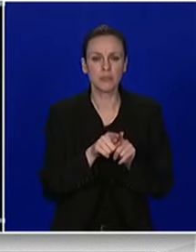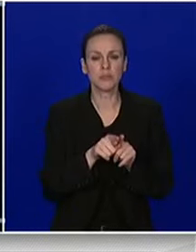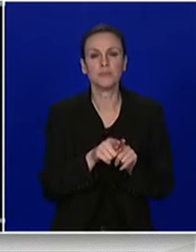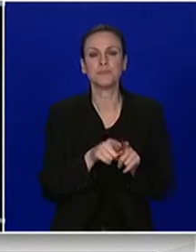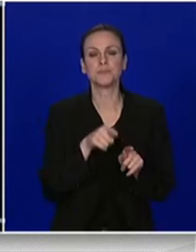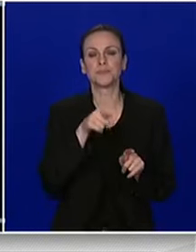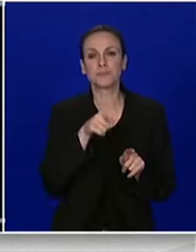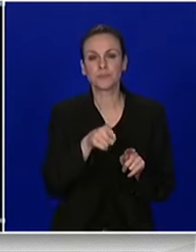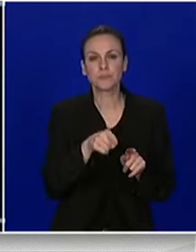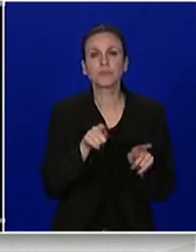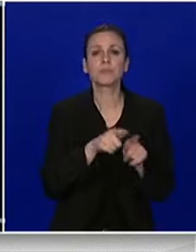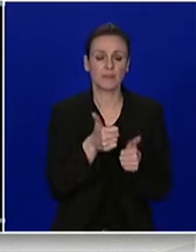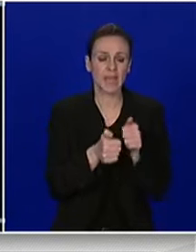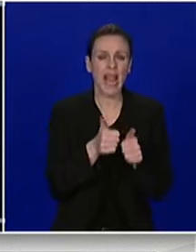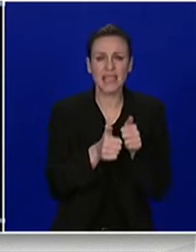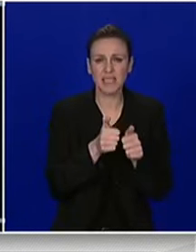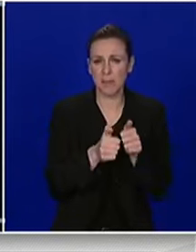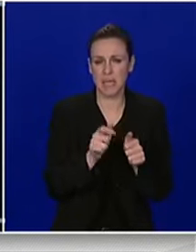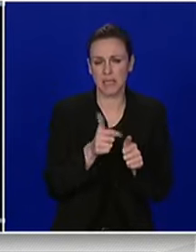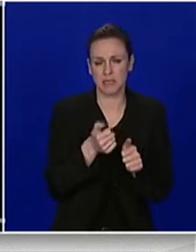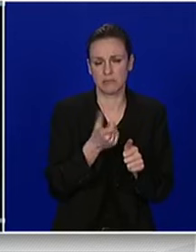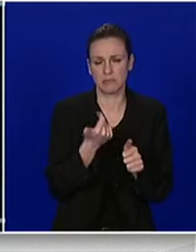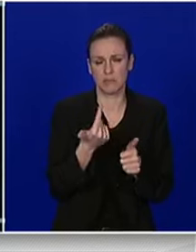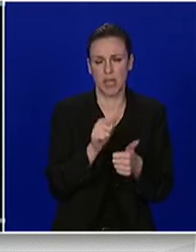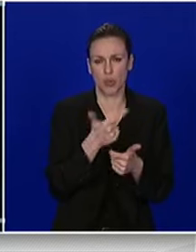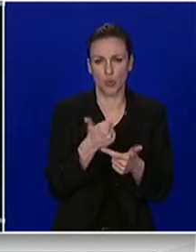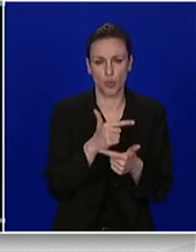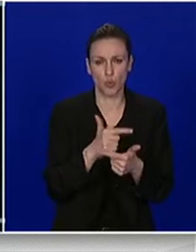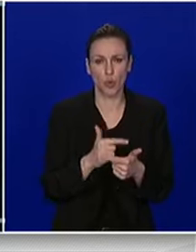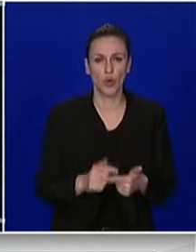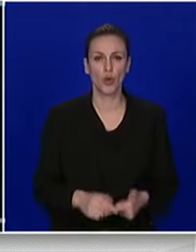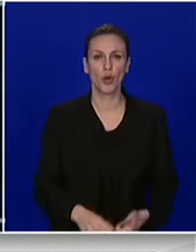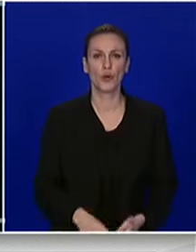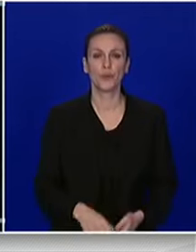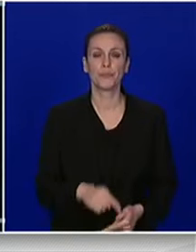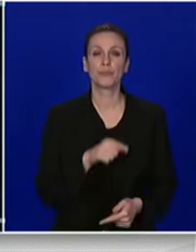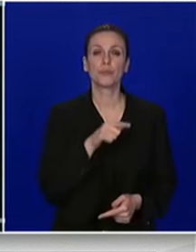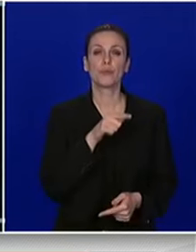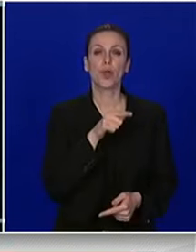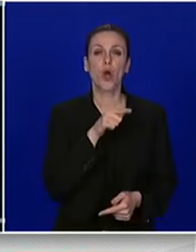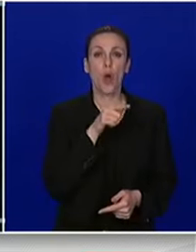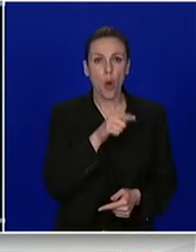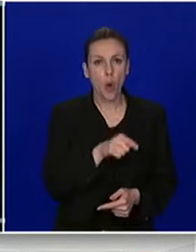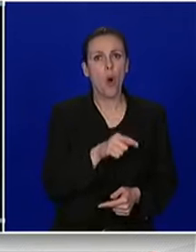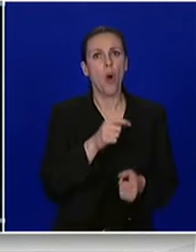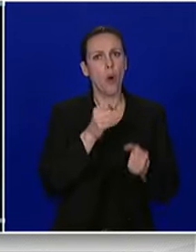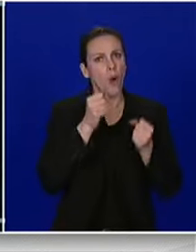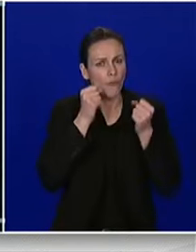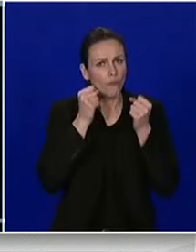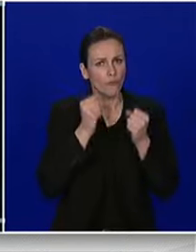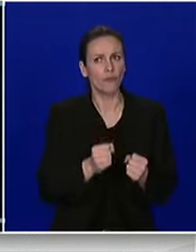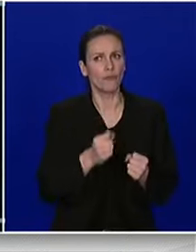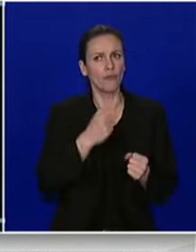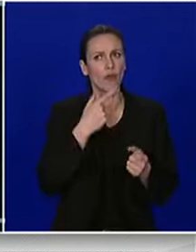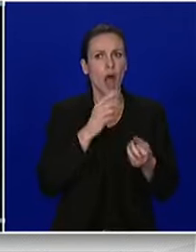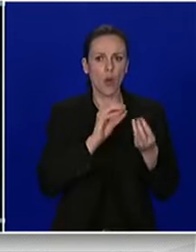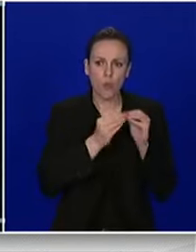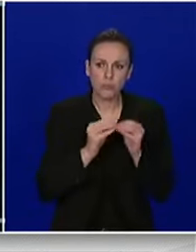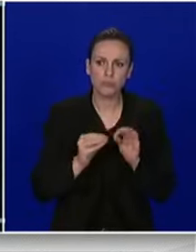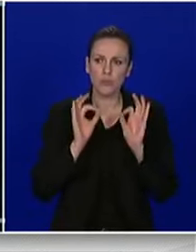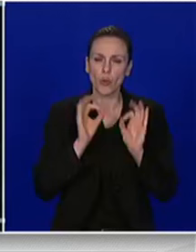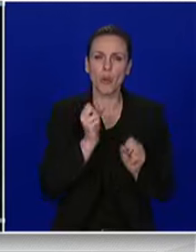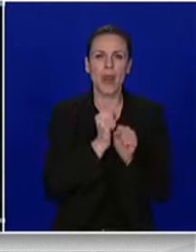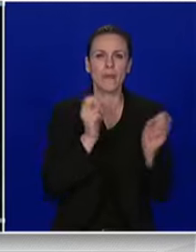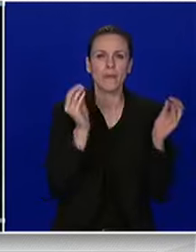isto tako SMS porukom. Ovo je izrazito složeni sustav i predvidjeli smo